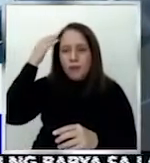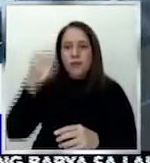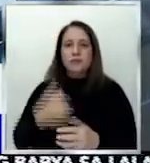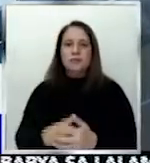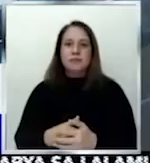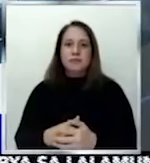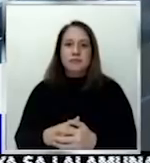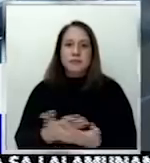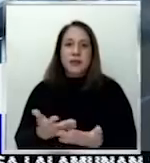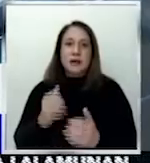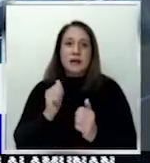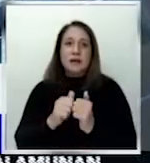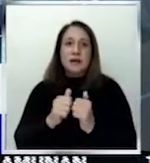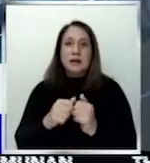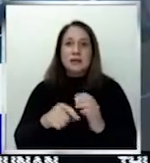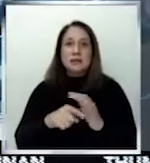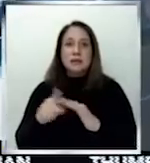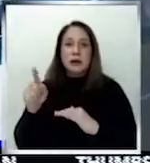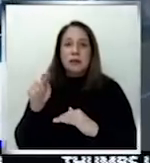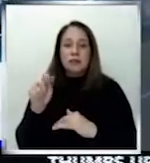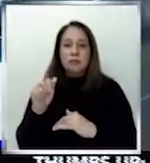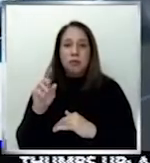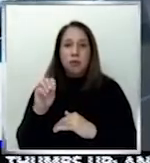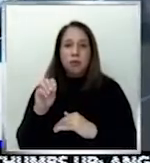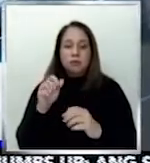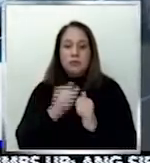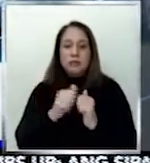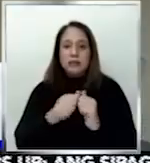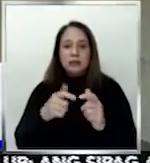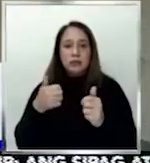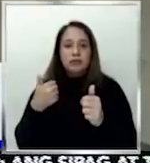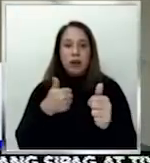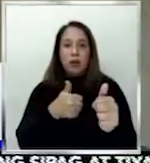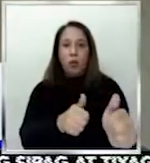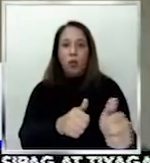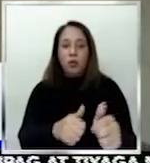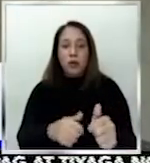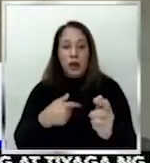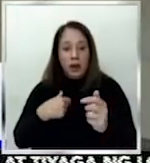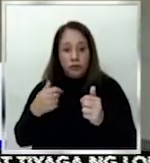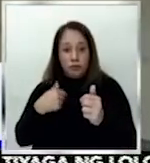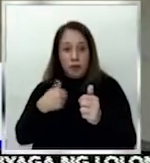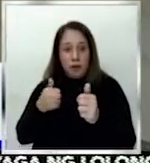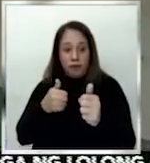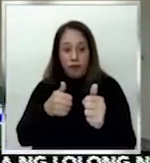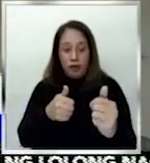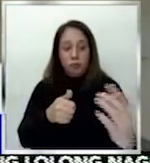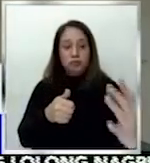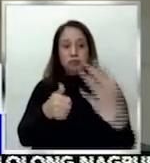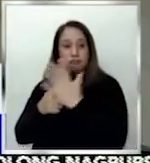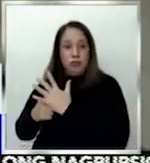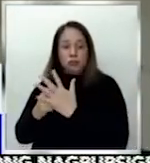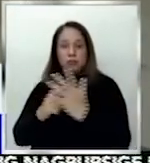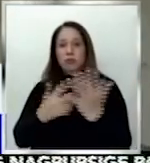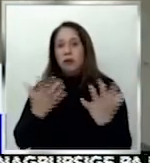ibig sabihin ng takbo, abulin ko sila. Pag inabol ko naman sila, pupukuli naman ako. Ultimo tanod, kagawad,